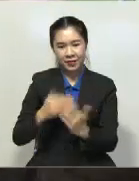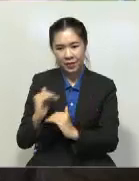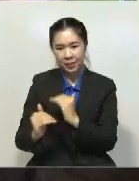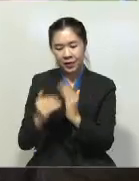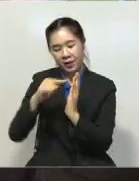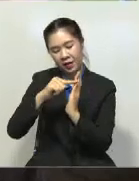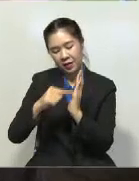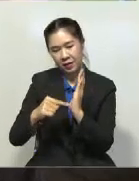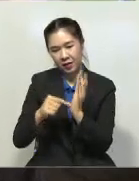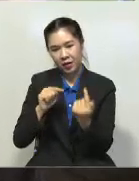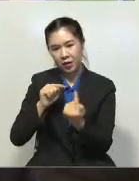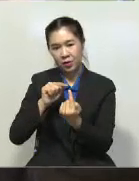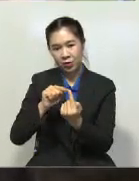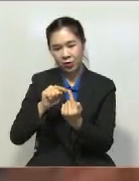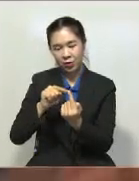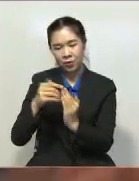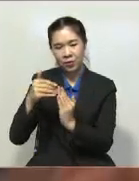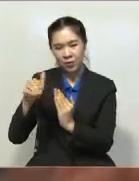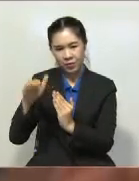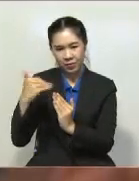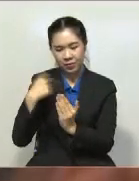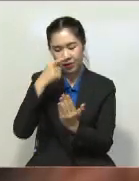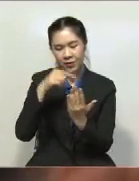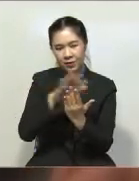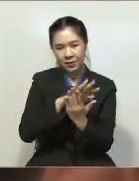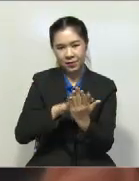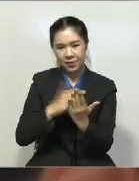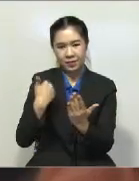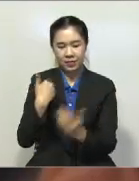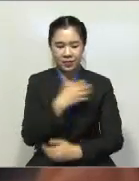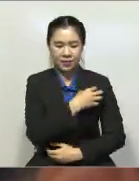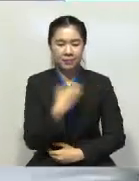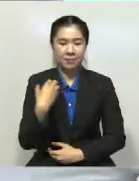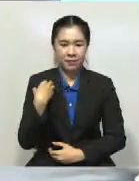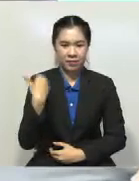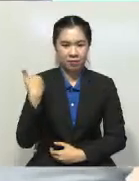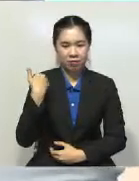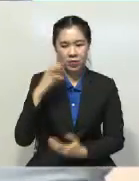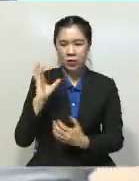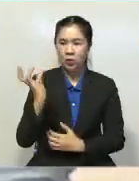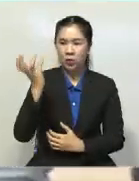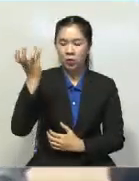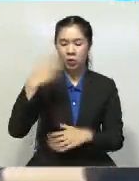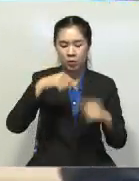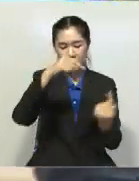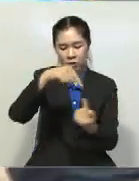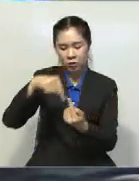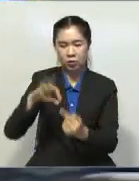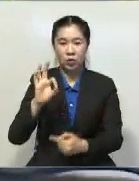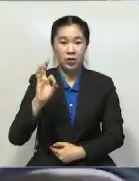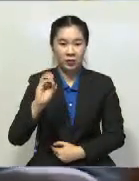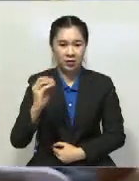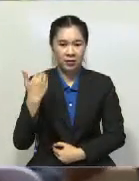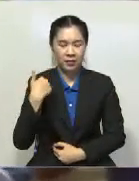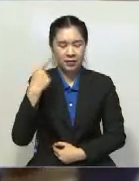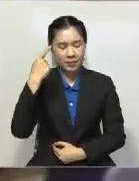ดนในมิติด้านการต่างประเทศว่าประเทศไทยมีเอกอัครราชทูตและกงสุลใหญ่อยู่ทั่วโลกกว่า90แห่งจึงจำเป็นที่จะ